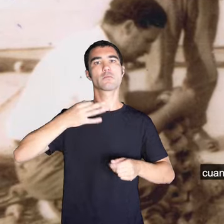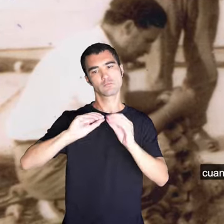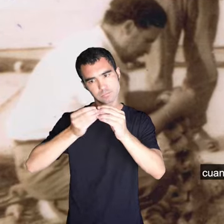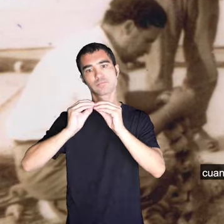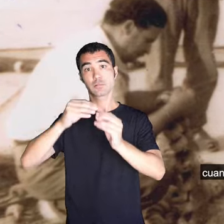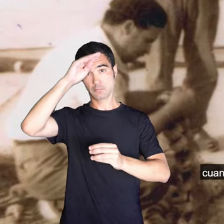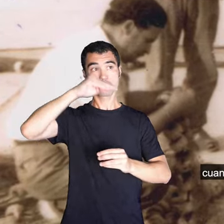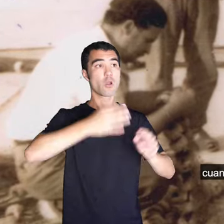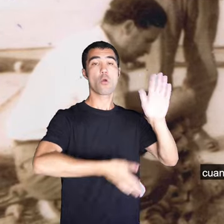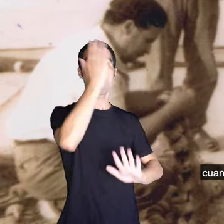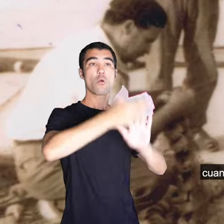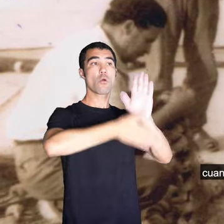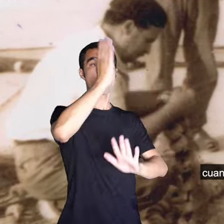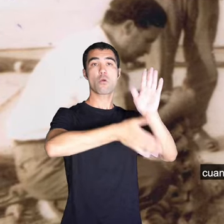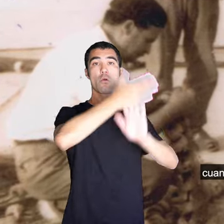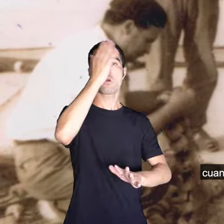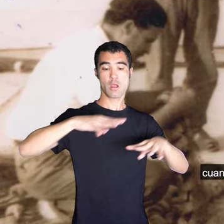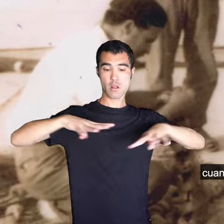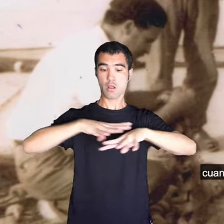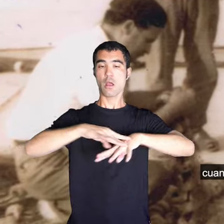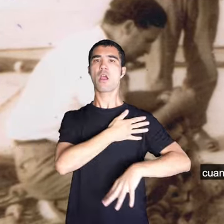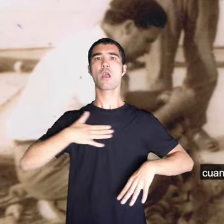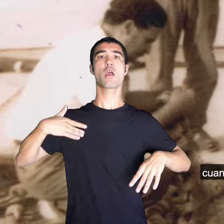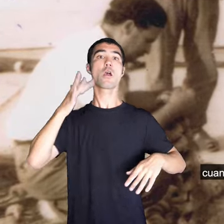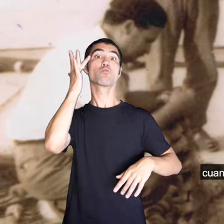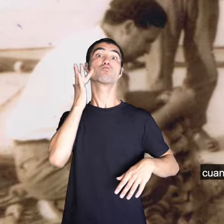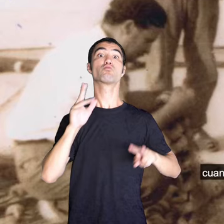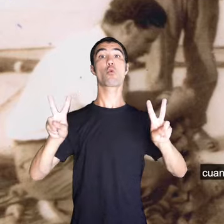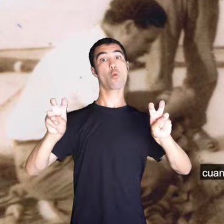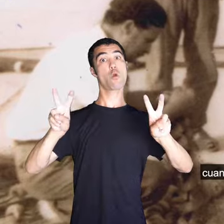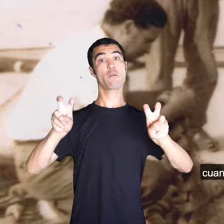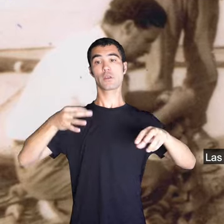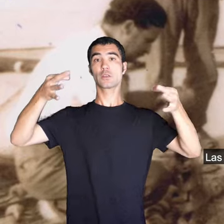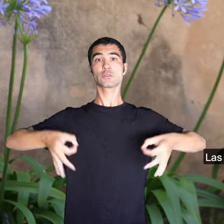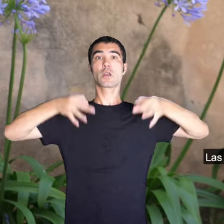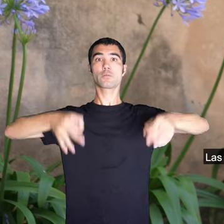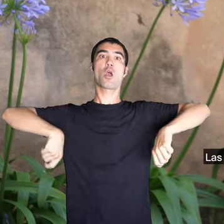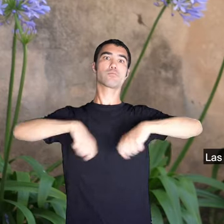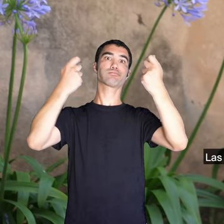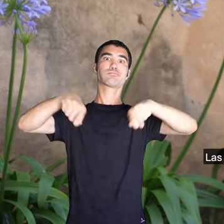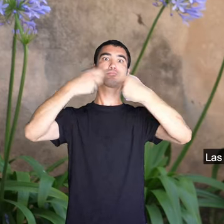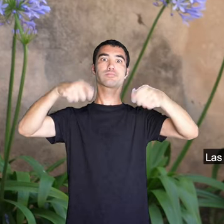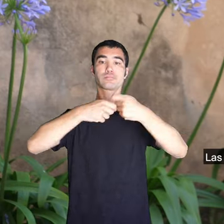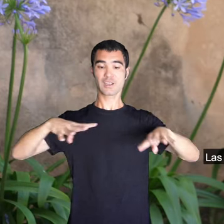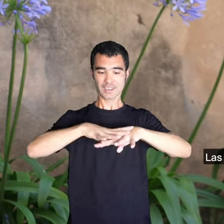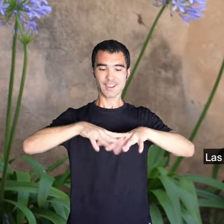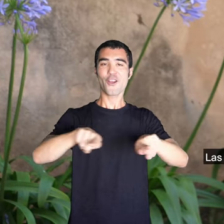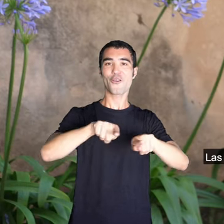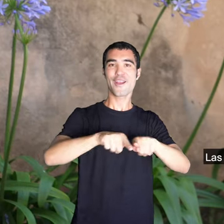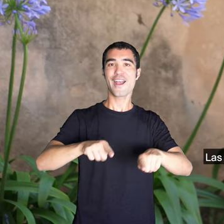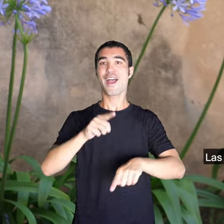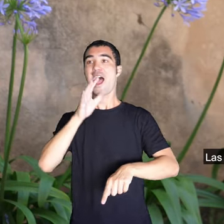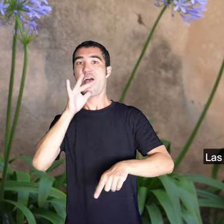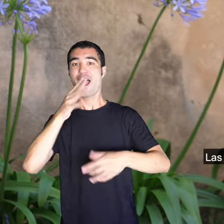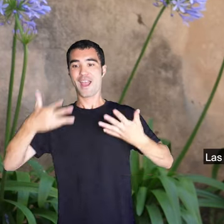pare quan sortia se'n volia dur xerxes noves, sempre s'espanyaven. Perquè les xerxes no eren com ara, que ara són de